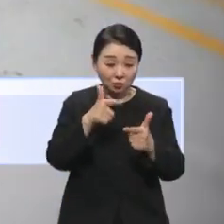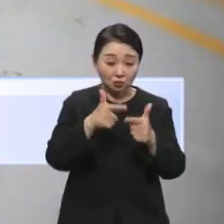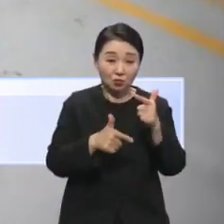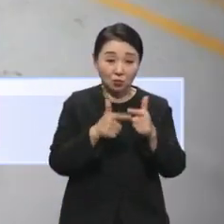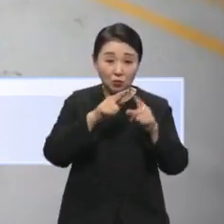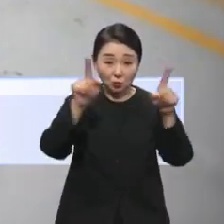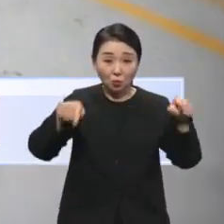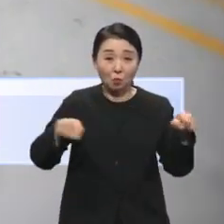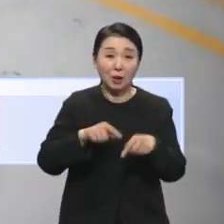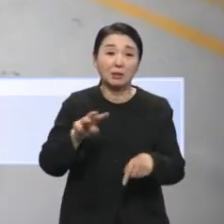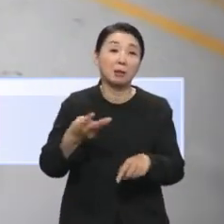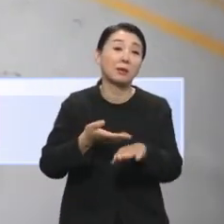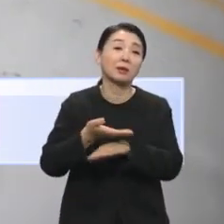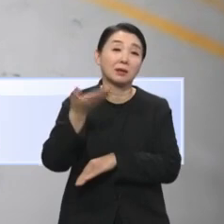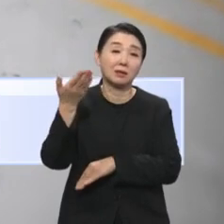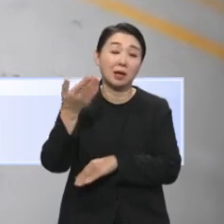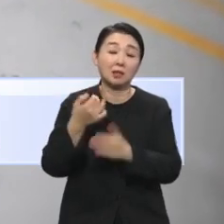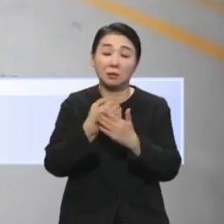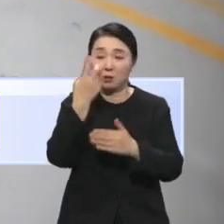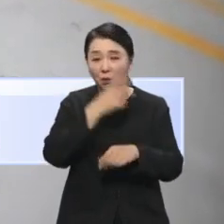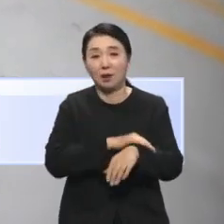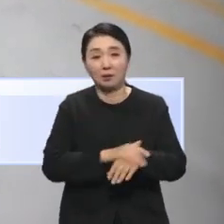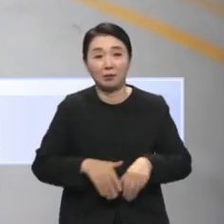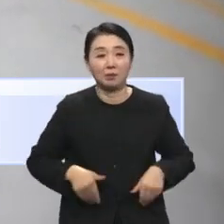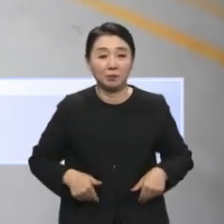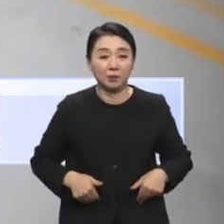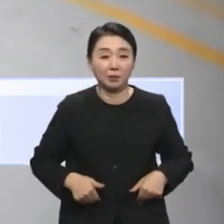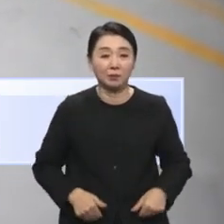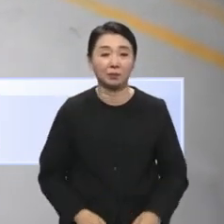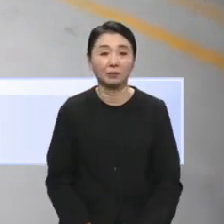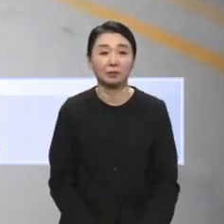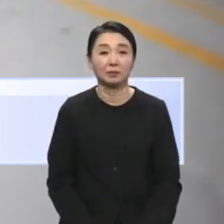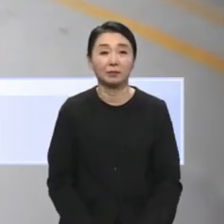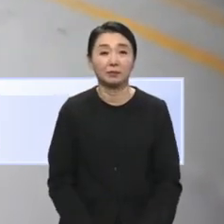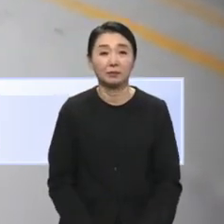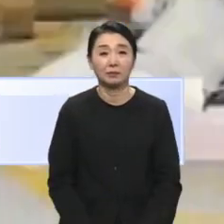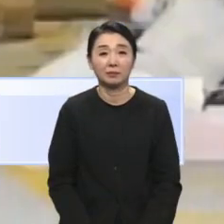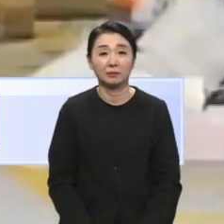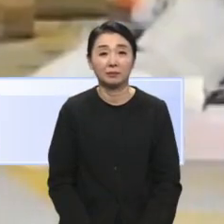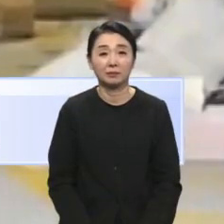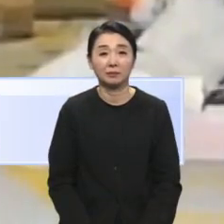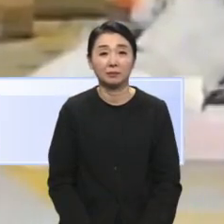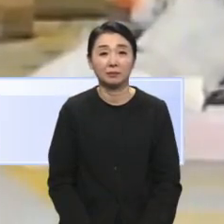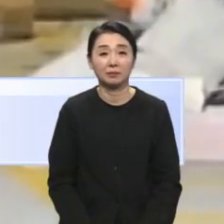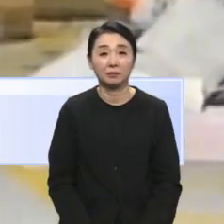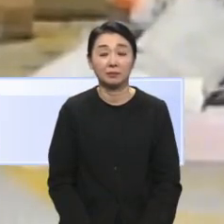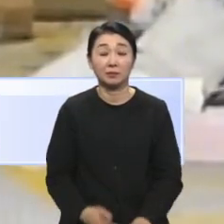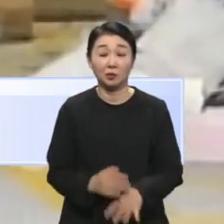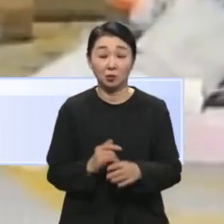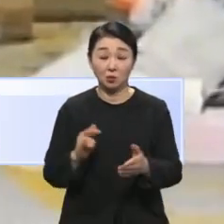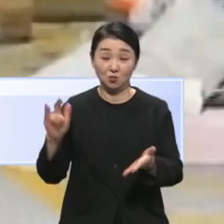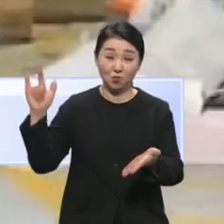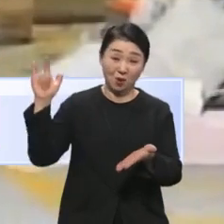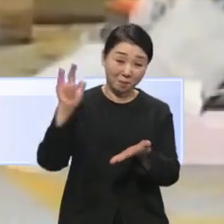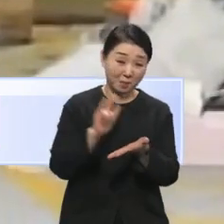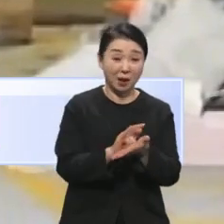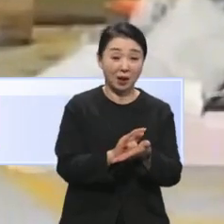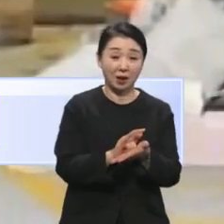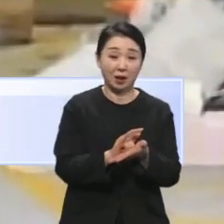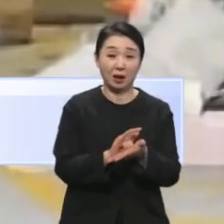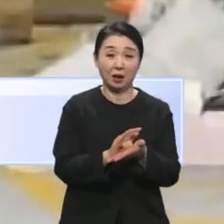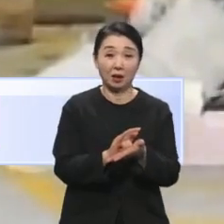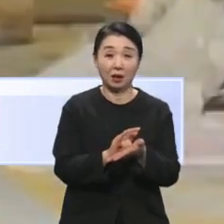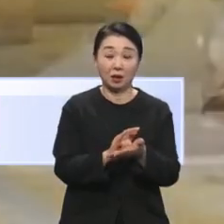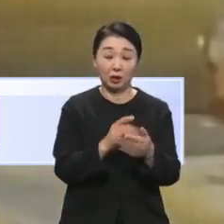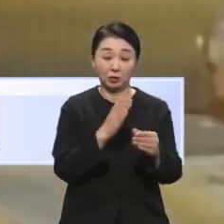이상이다 보니까 이것도 이제 잘 관리를 해야 되겠죠 마약 유통하는 입장에서는 그러다 보니까 이제 공항에 도착하고 그다음에